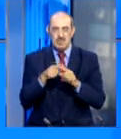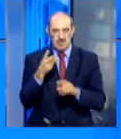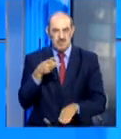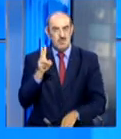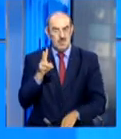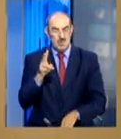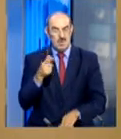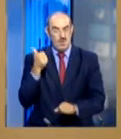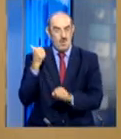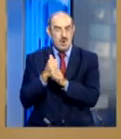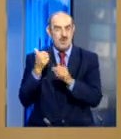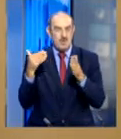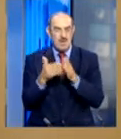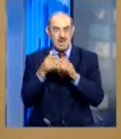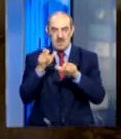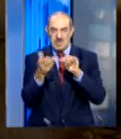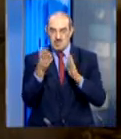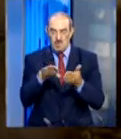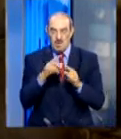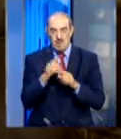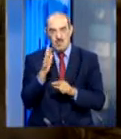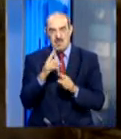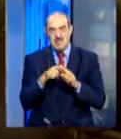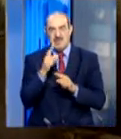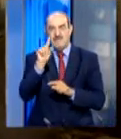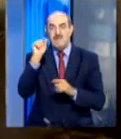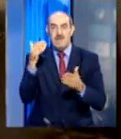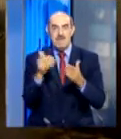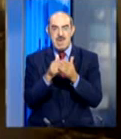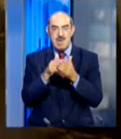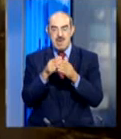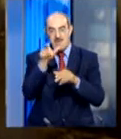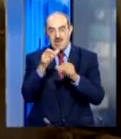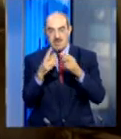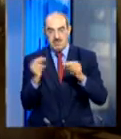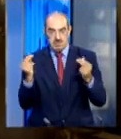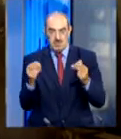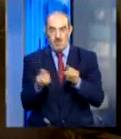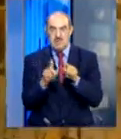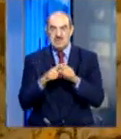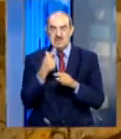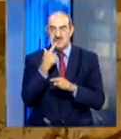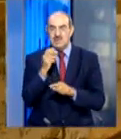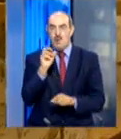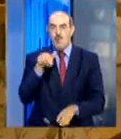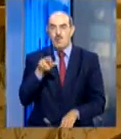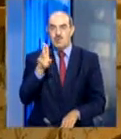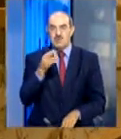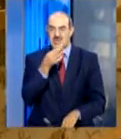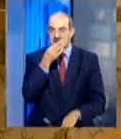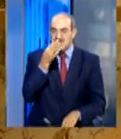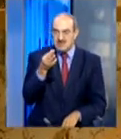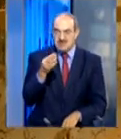من 11 ألف ضحية ونحو 20 ألف مفقود. هذا وأكدت الأمم المتحدة